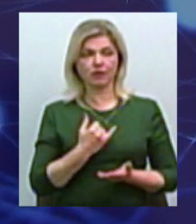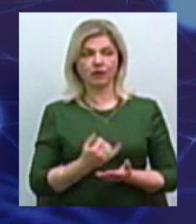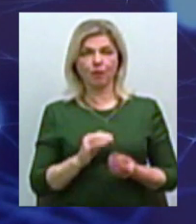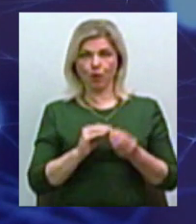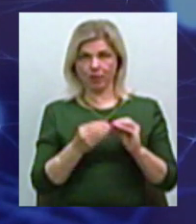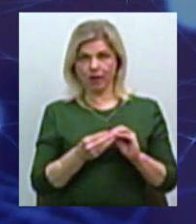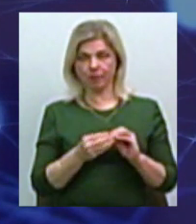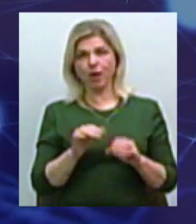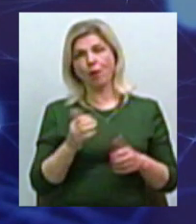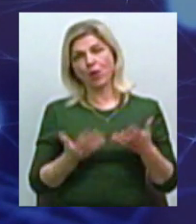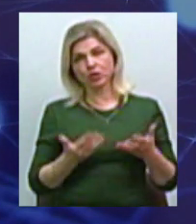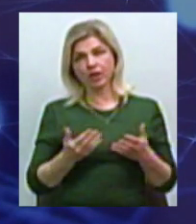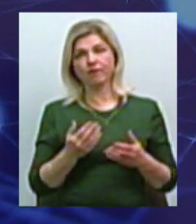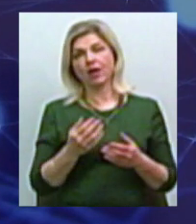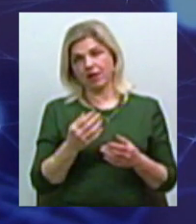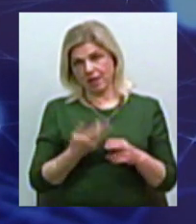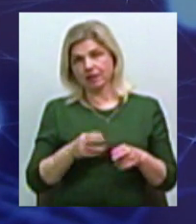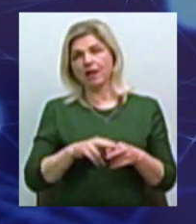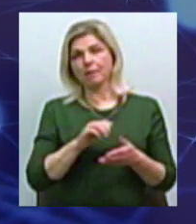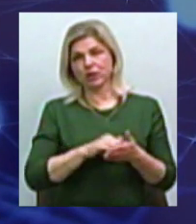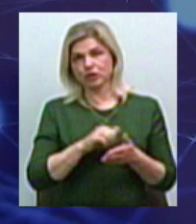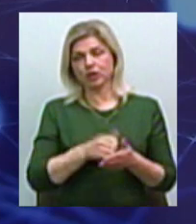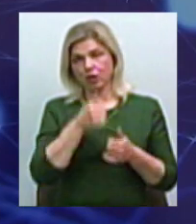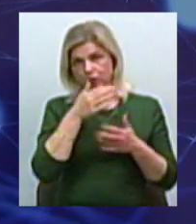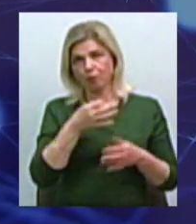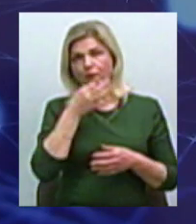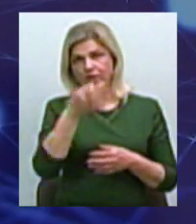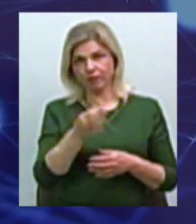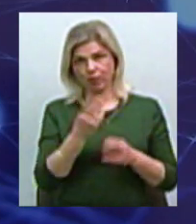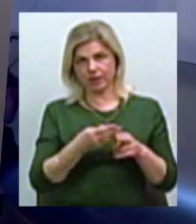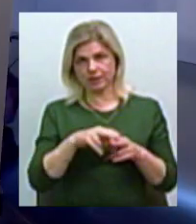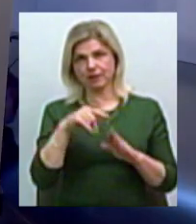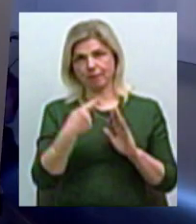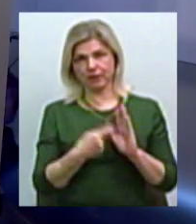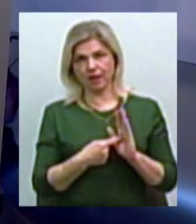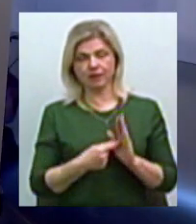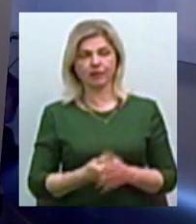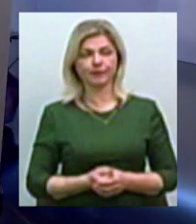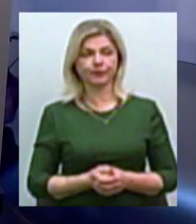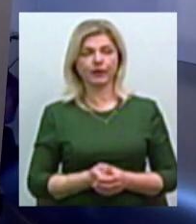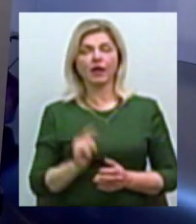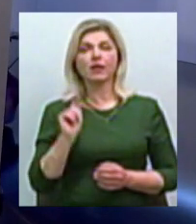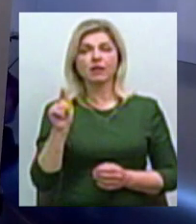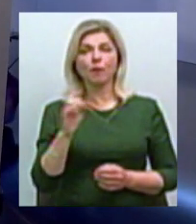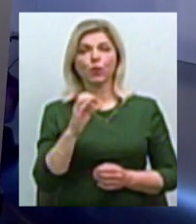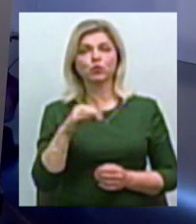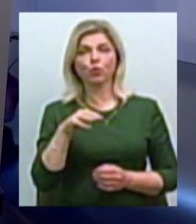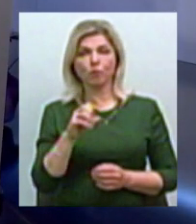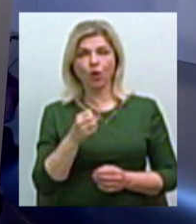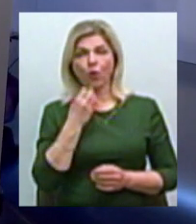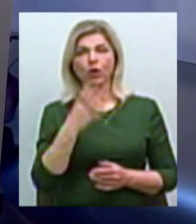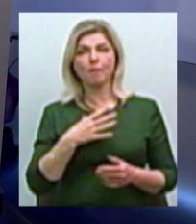проблема. Можливо, через це. Не можу я вам дати відповідь на це питання. Можливо, да, Віктора? Да, там просто сума, ми, коли у нас були торги